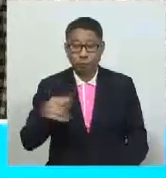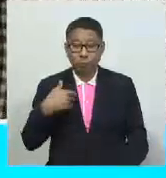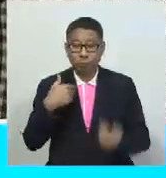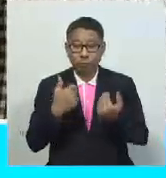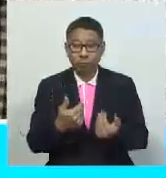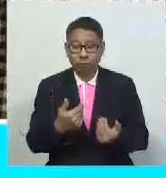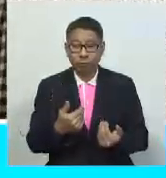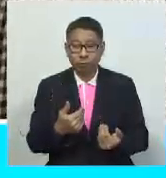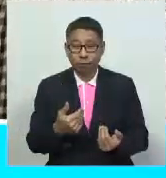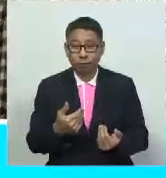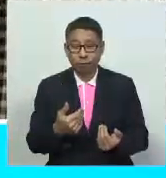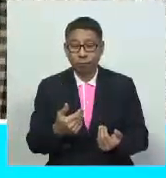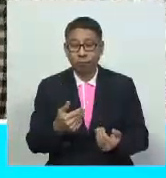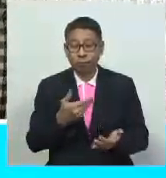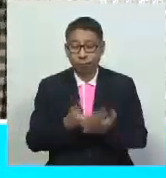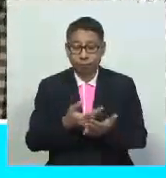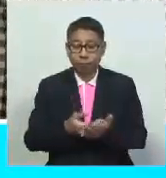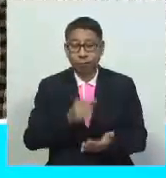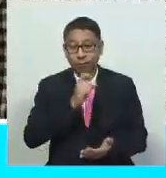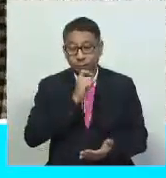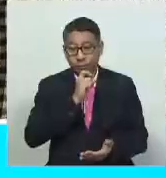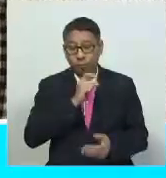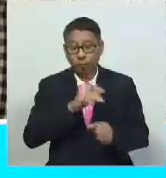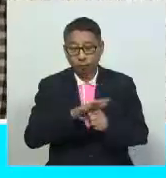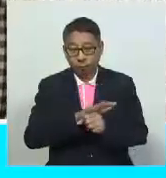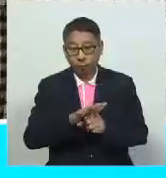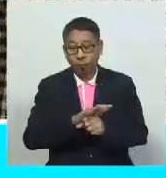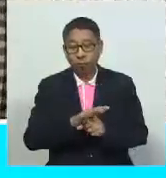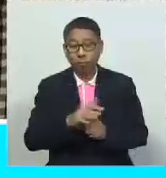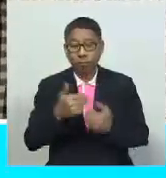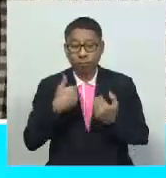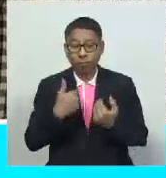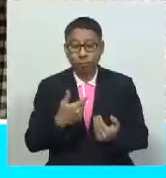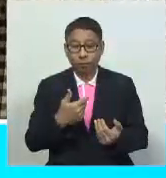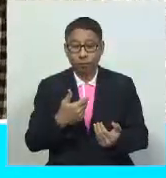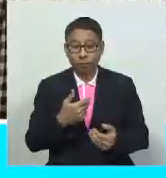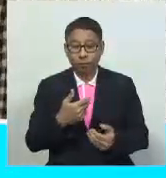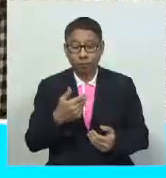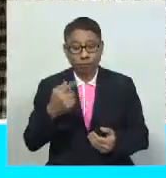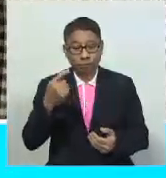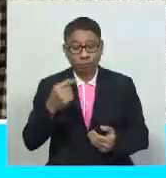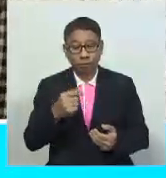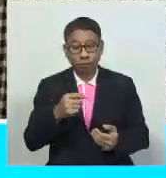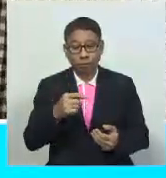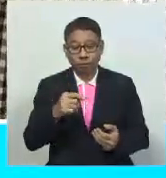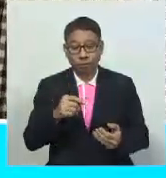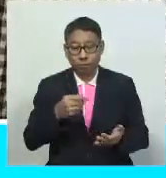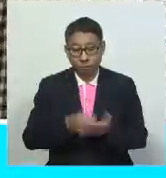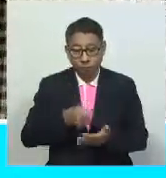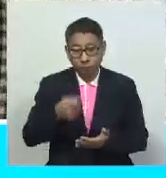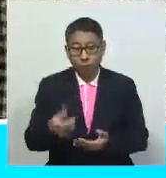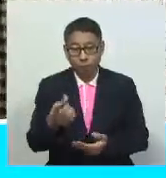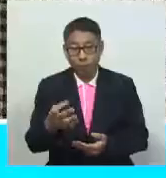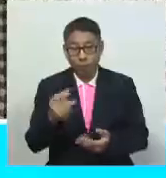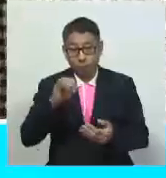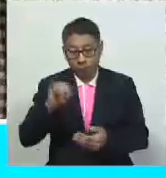ำเป็นเนี่ยในถ้ามีงบประมาณอยู่ระดับหนึ่งว่ามันอะไรได้เขาต้องเลือกว่าจะจ่ายอะไร